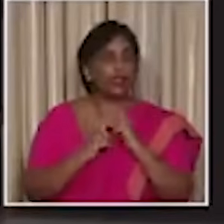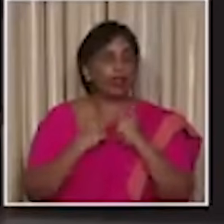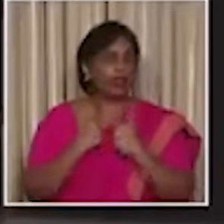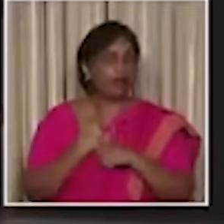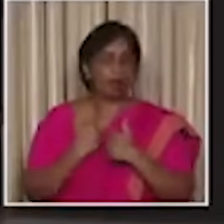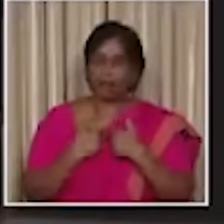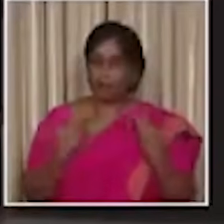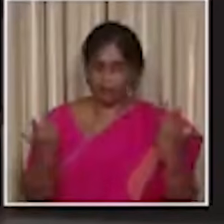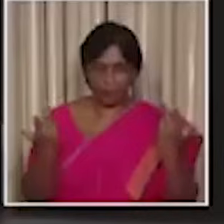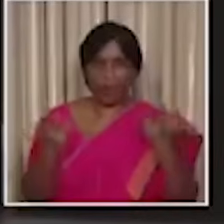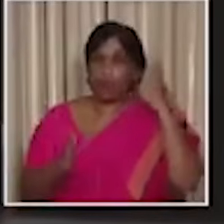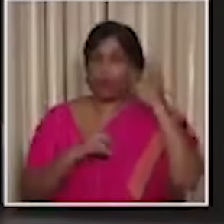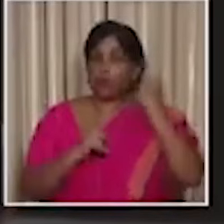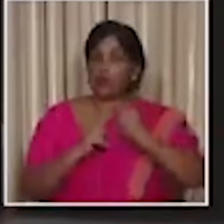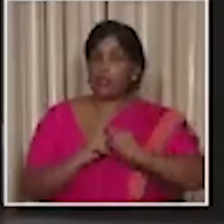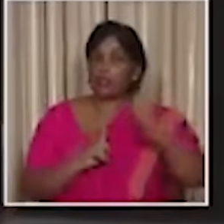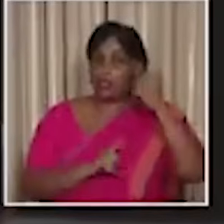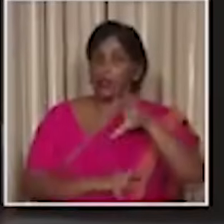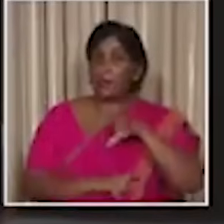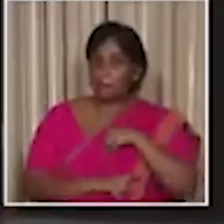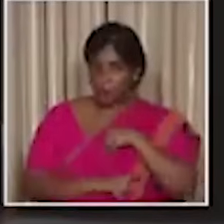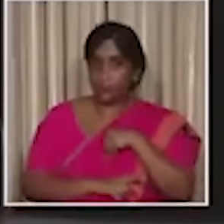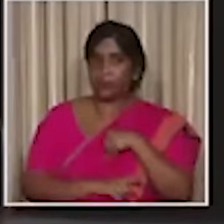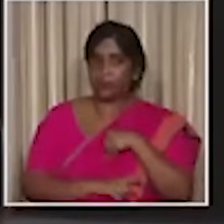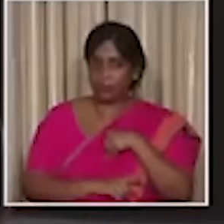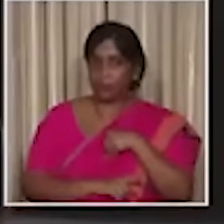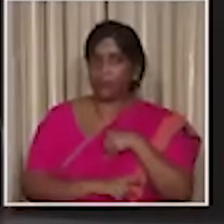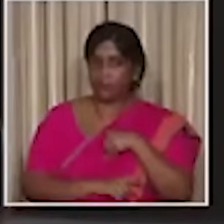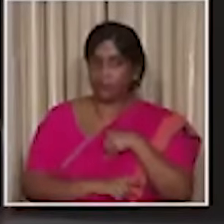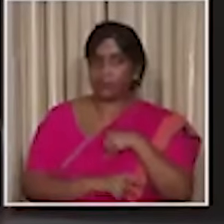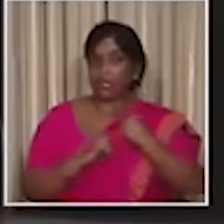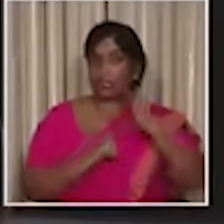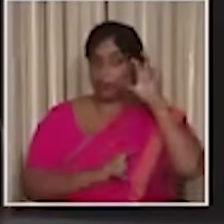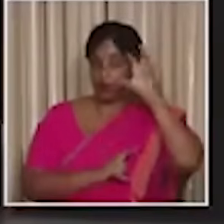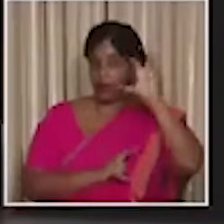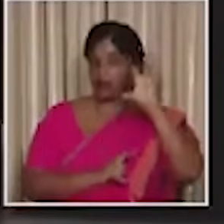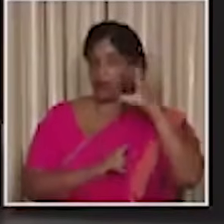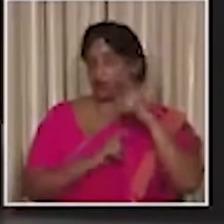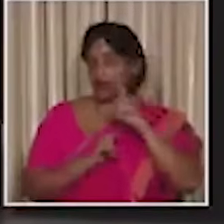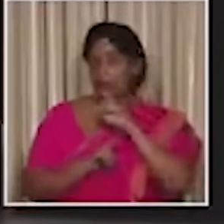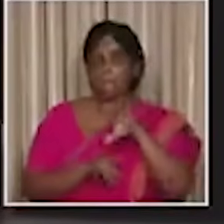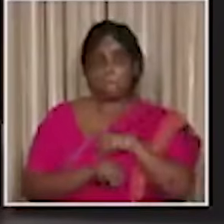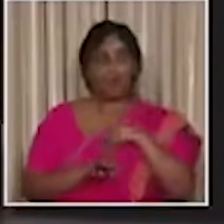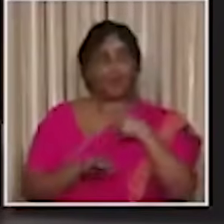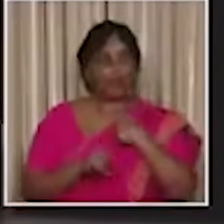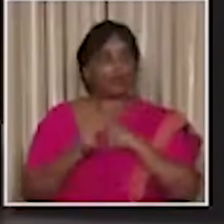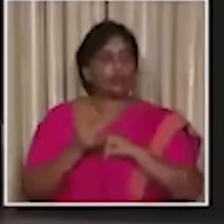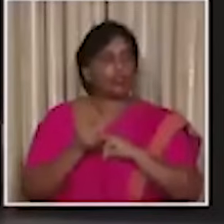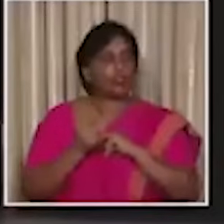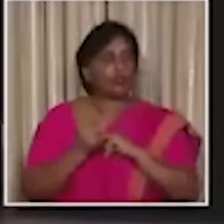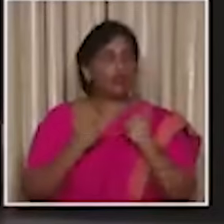තාම. ලෝකේ දියුණුව කියලා පිළිගන්නේ සල්පියුරික් අම්ලය. දියුණු රටක් හැටියට පිළිගන්නේ. හැබැයි අපේ සල්පියුරික්